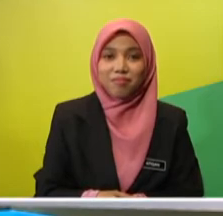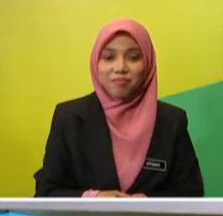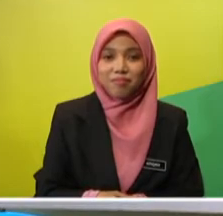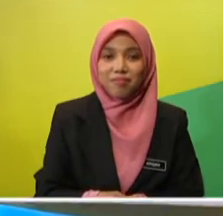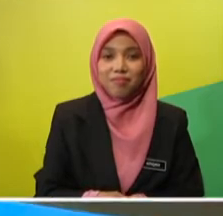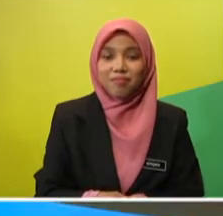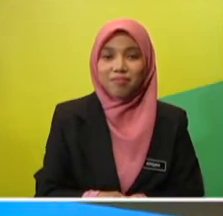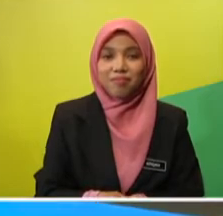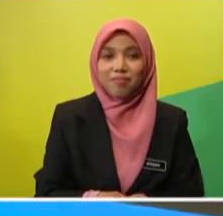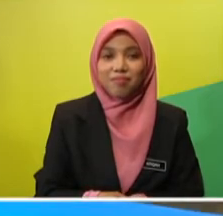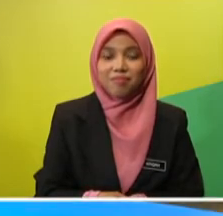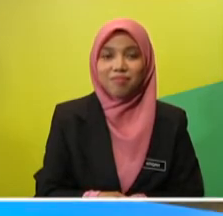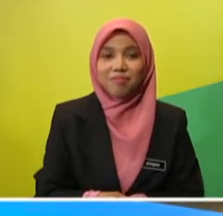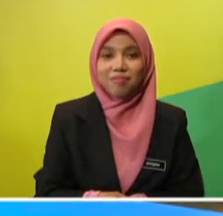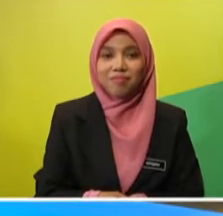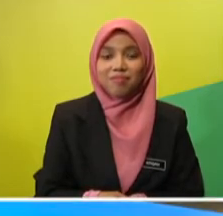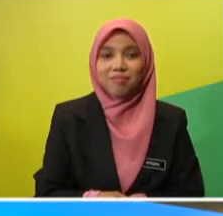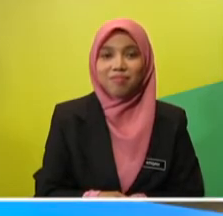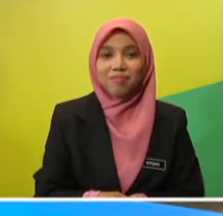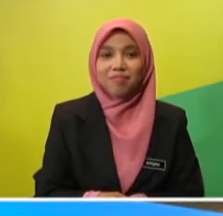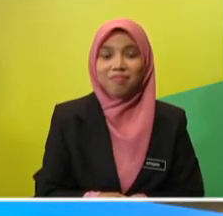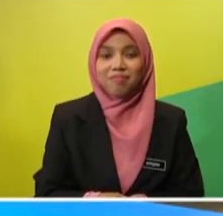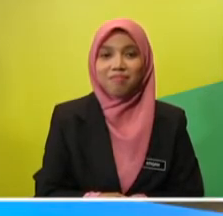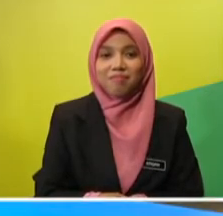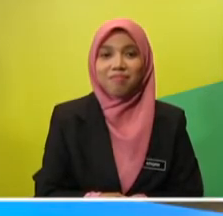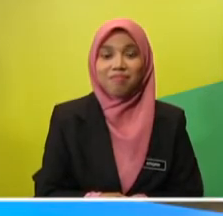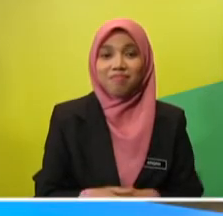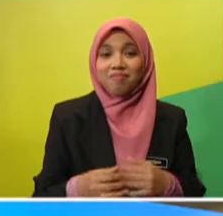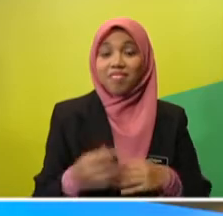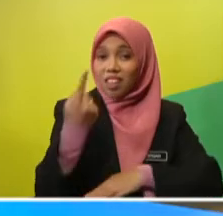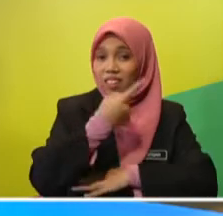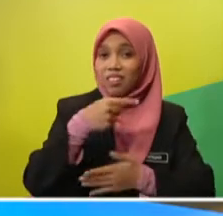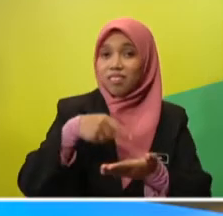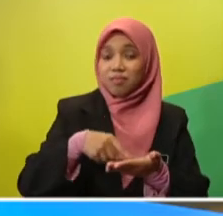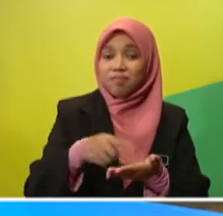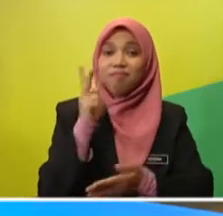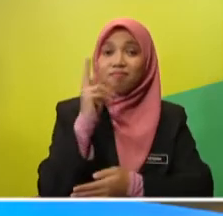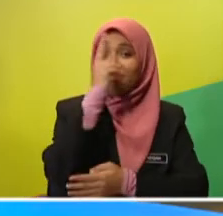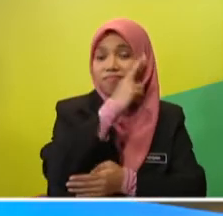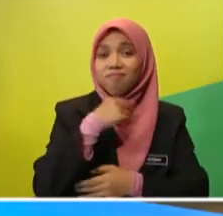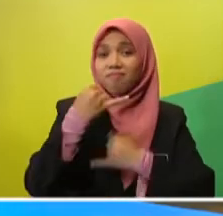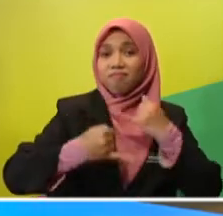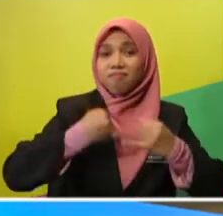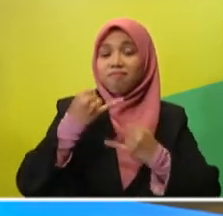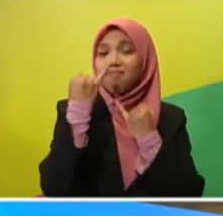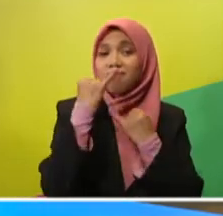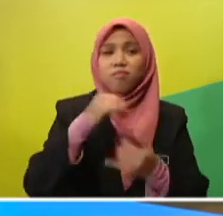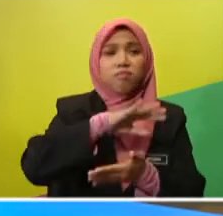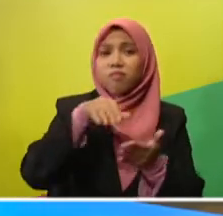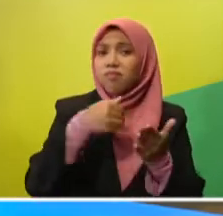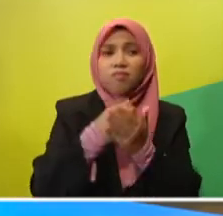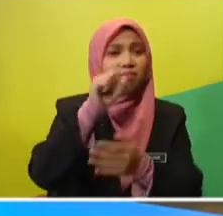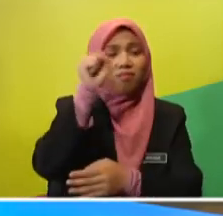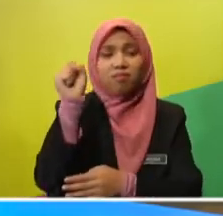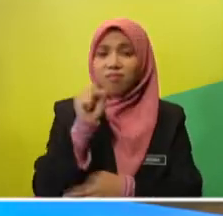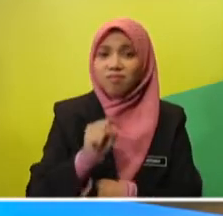Ha, memandangkan hari ini berjaya untuk menjawab kesemua soalan daripada Cikgu Aini dan